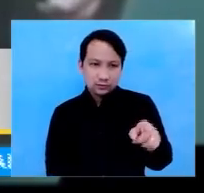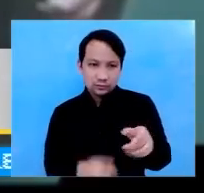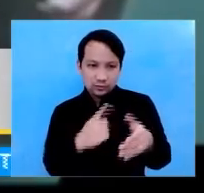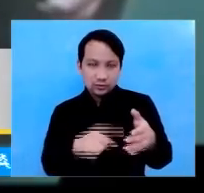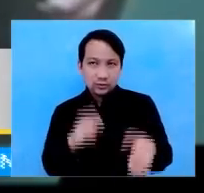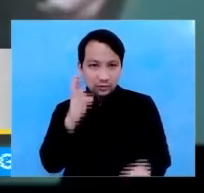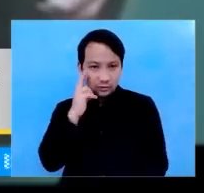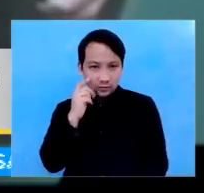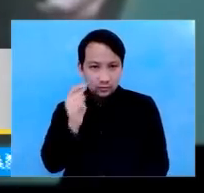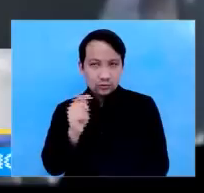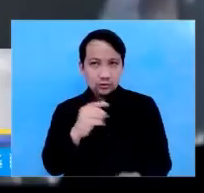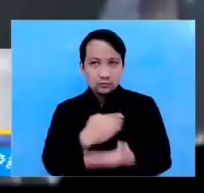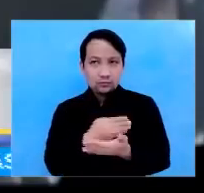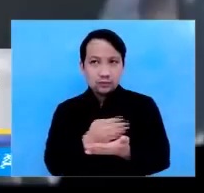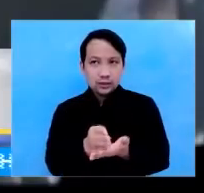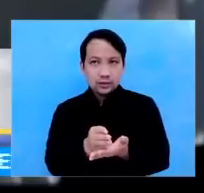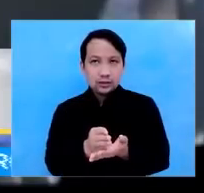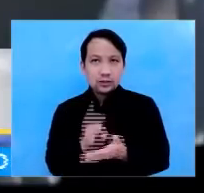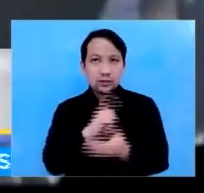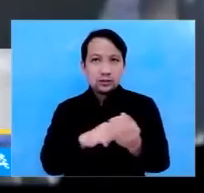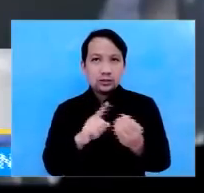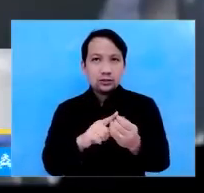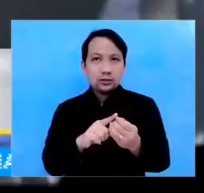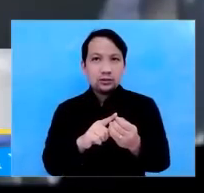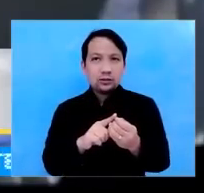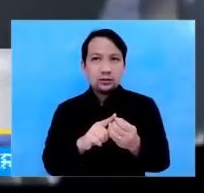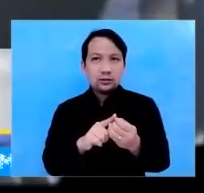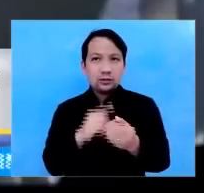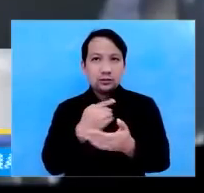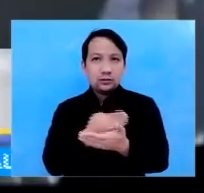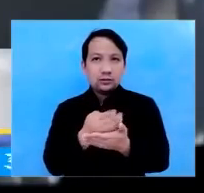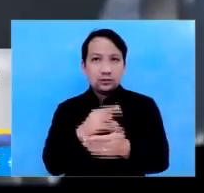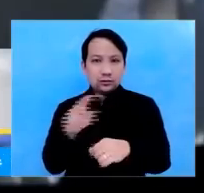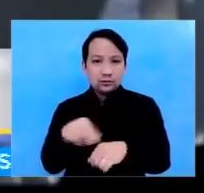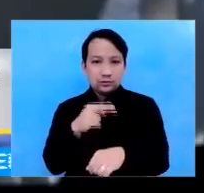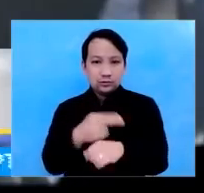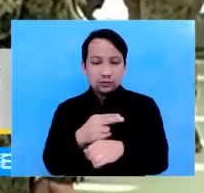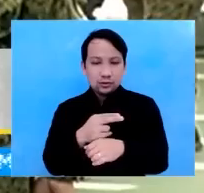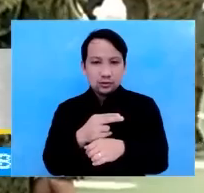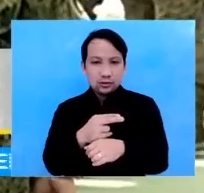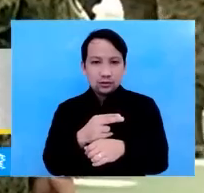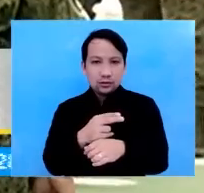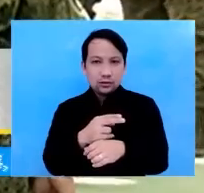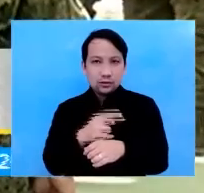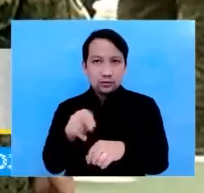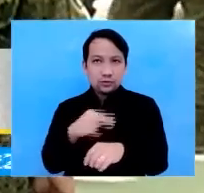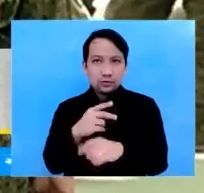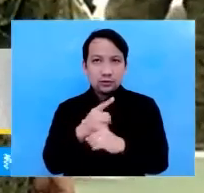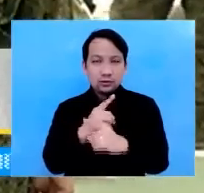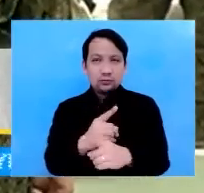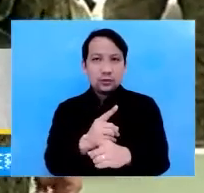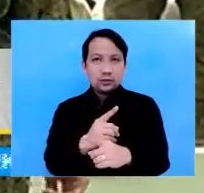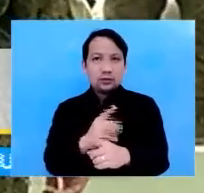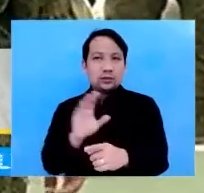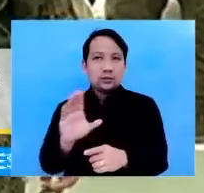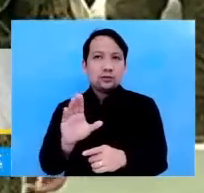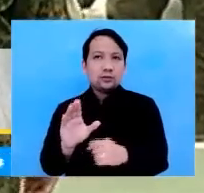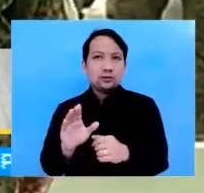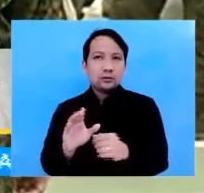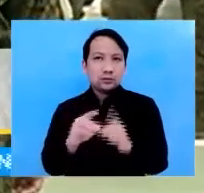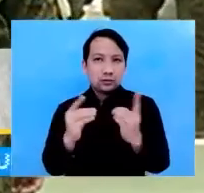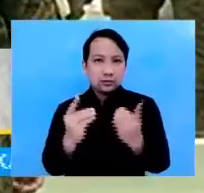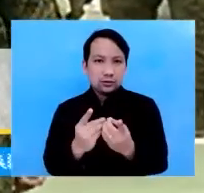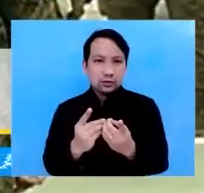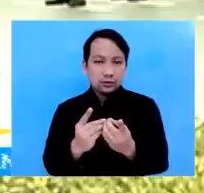sa budget hearing ng Senado para sa isinusulong na pondo ng Department of National Defense. Para kay Tulfo, hindi tamang ginagawang tila